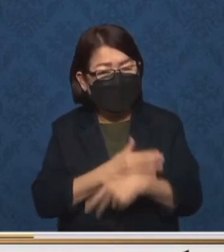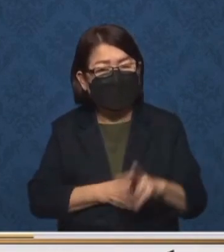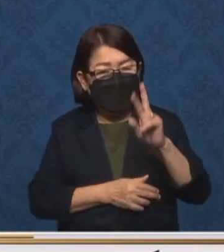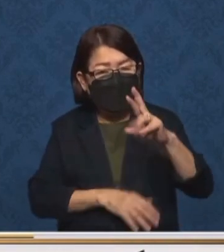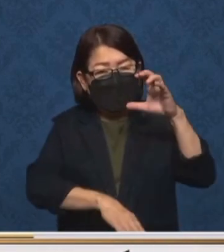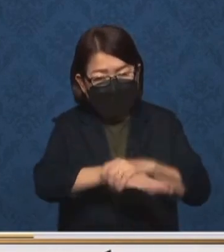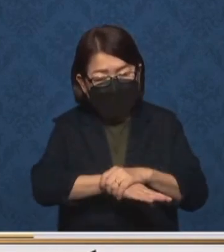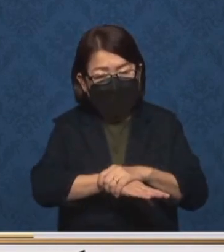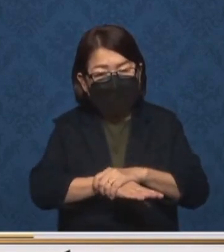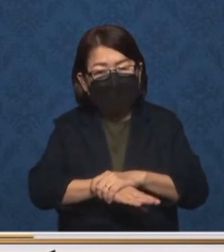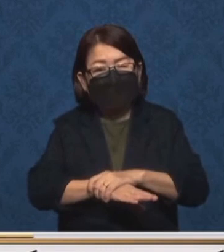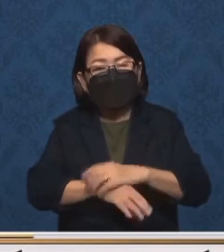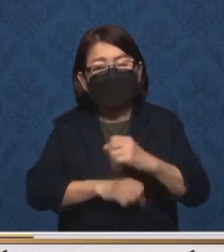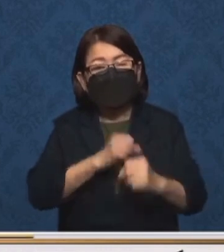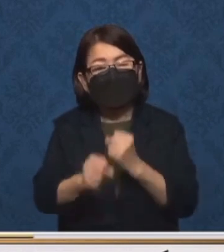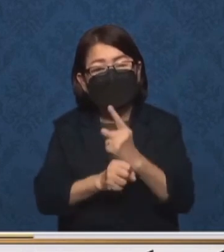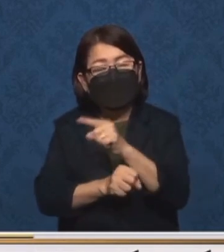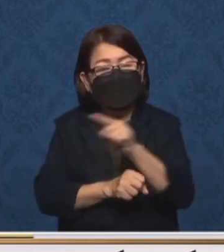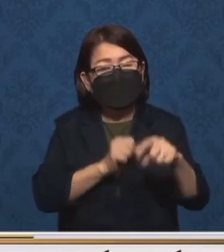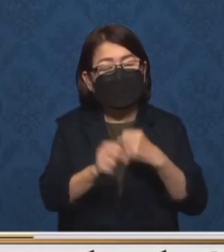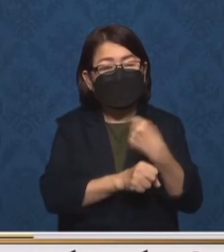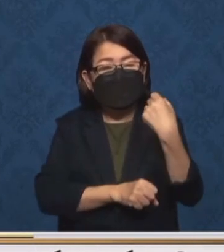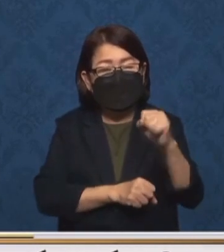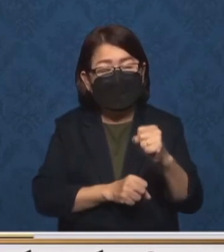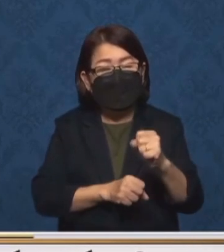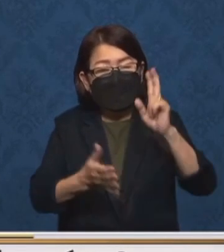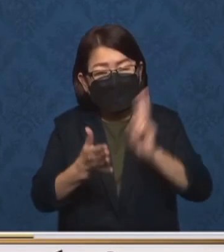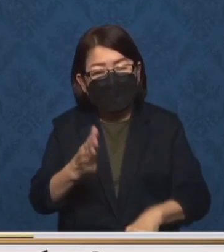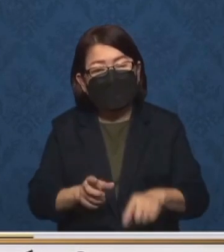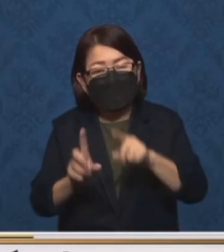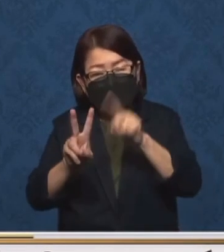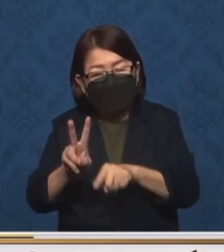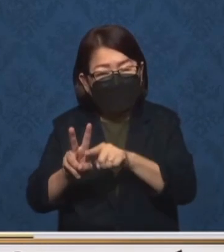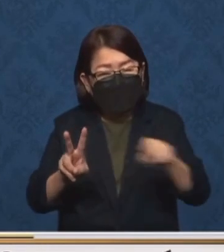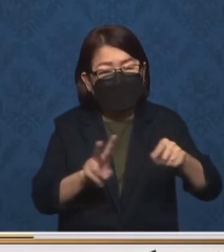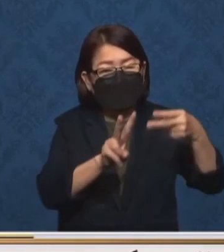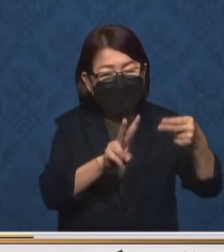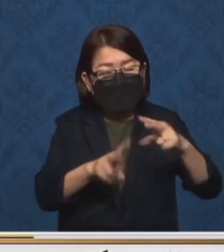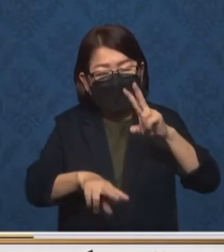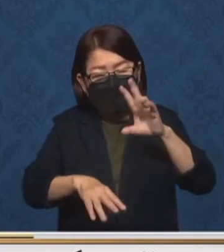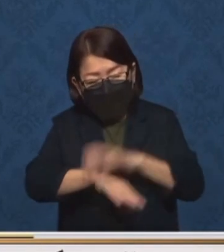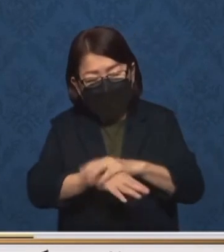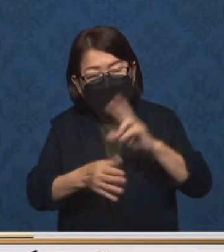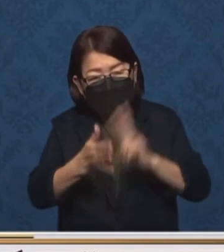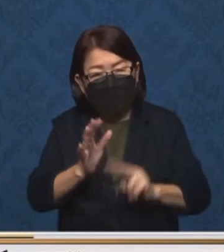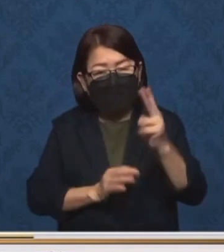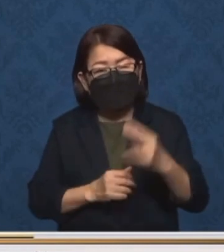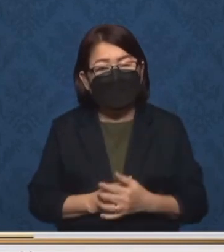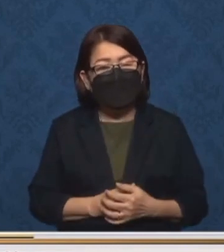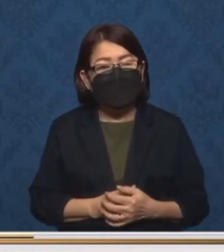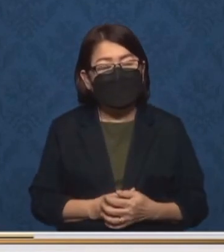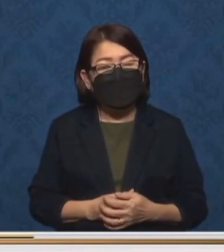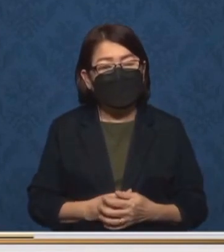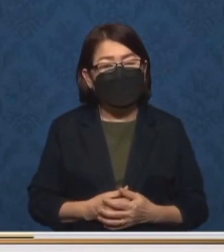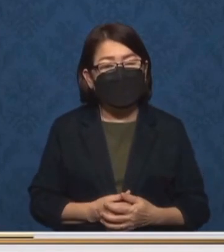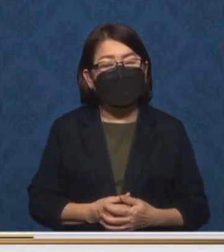โทษจำคุกตั้งแต่ 1-10 ปีหรอปรับ 2,000-2,000าท หรอทงจำทั้ปับเดยวนั้ขอฝากบอก